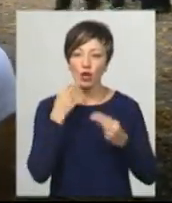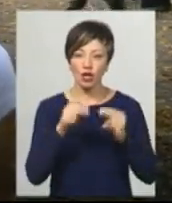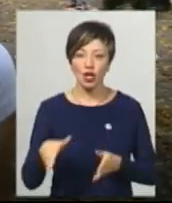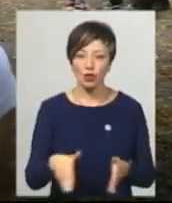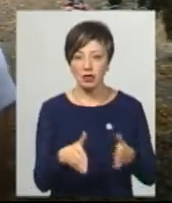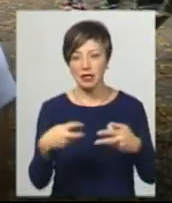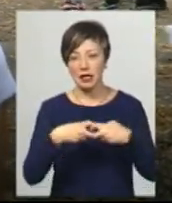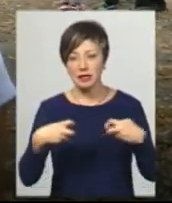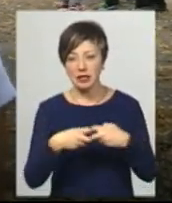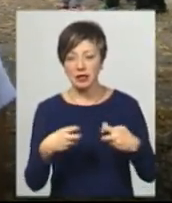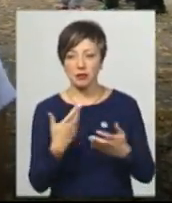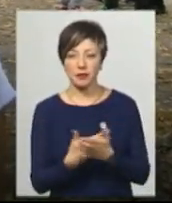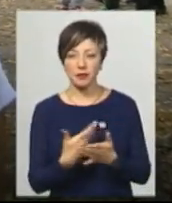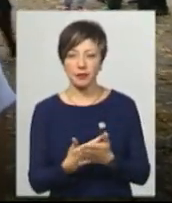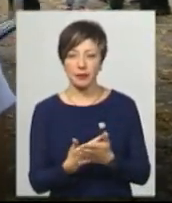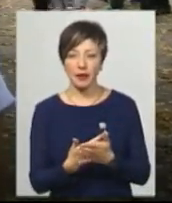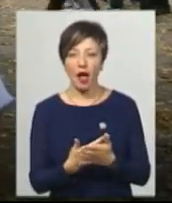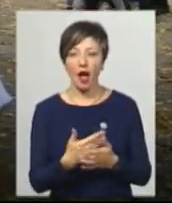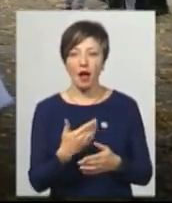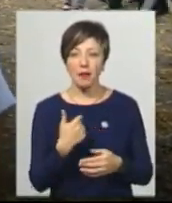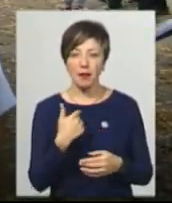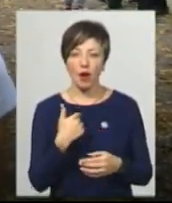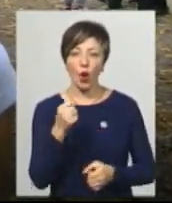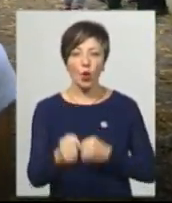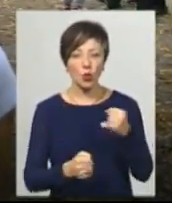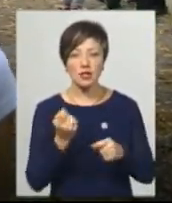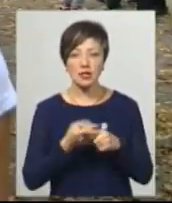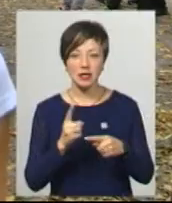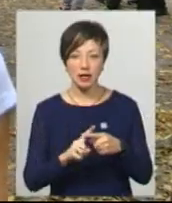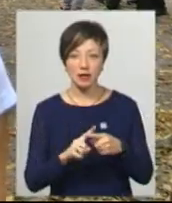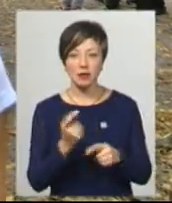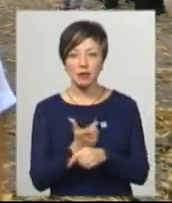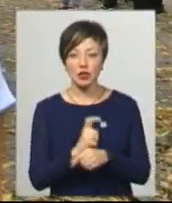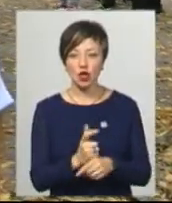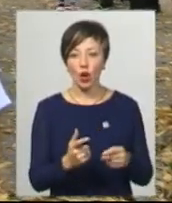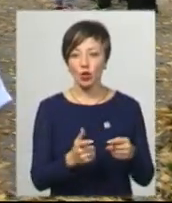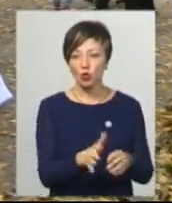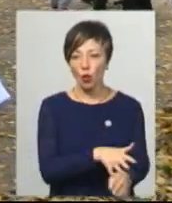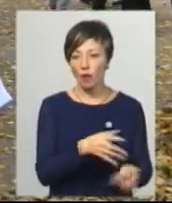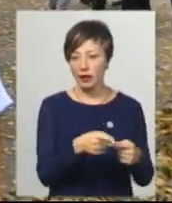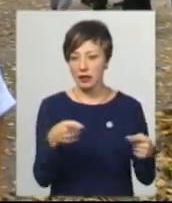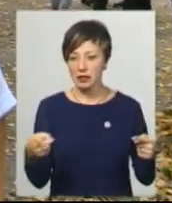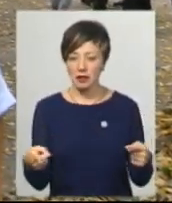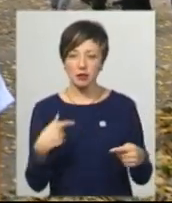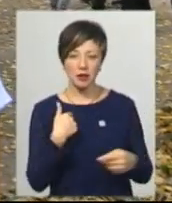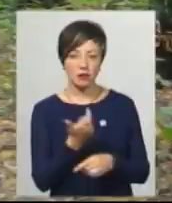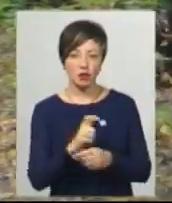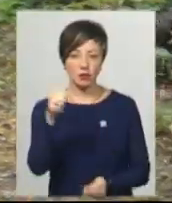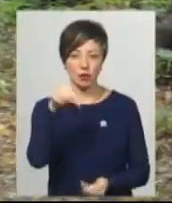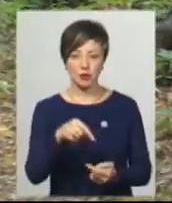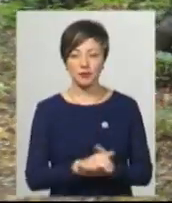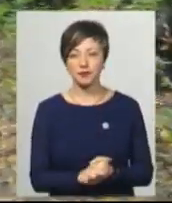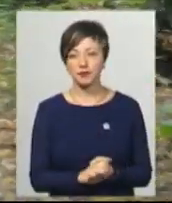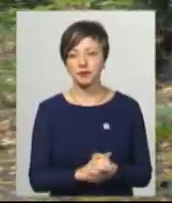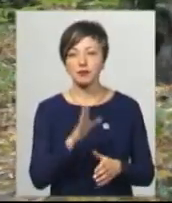це різина, і хтось більше любить на доріжці, а от кроси – це такі більш великі дистанції, і мені вони більше підходять.